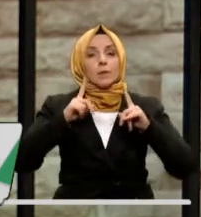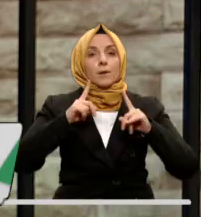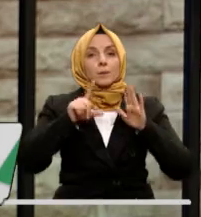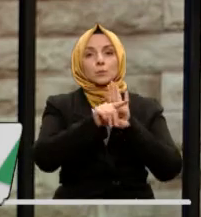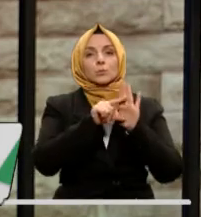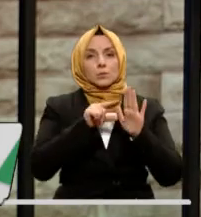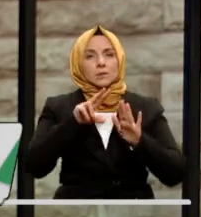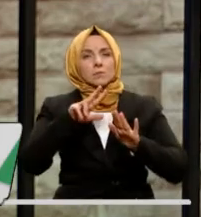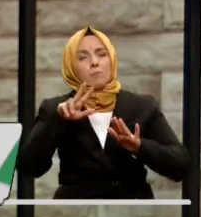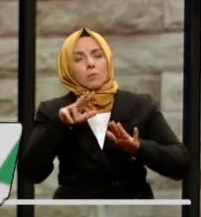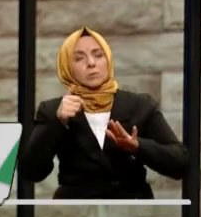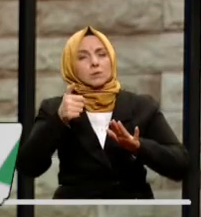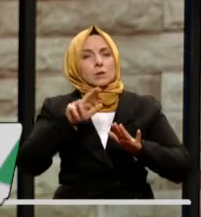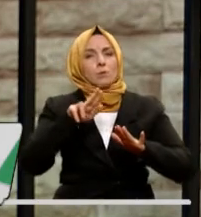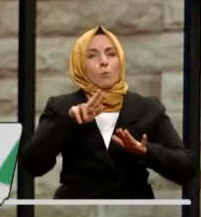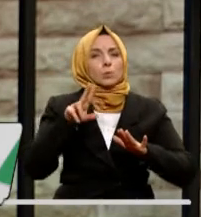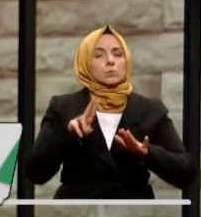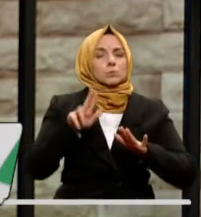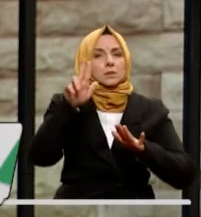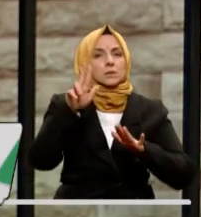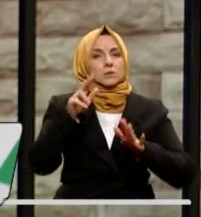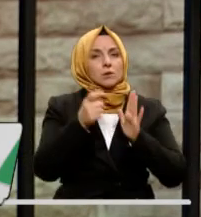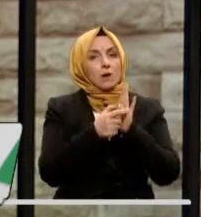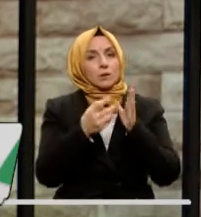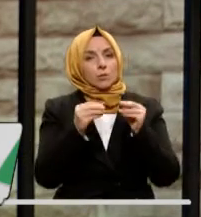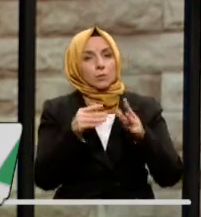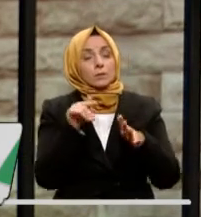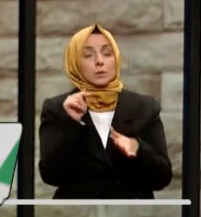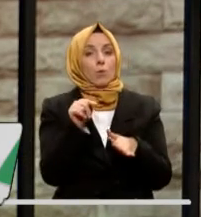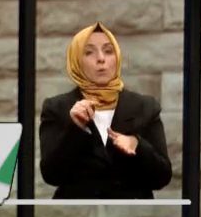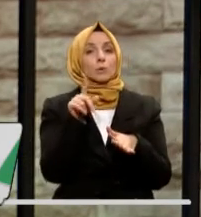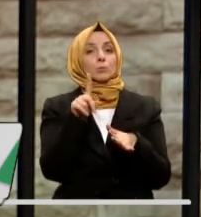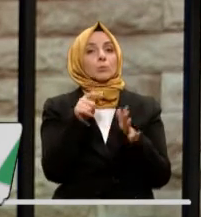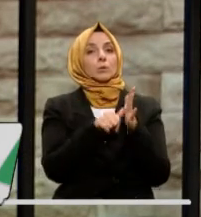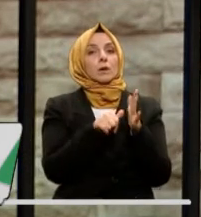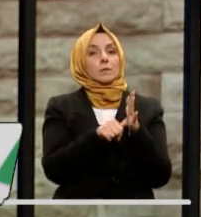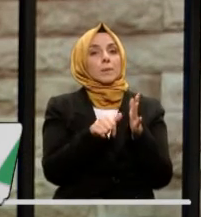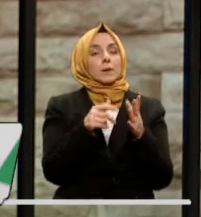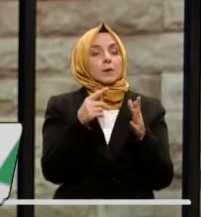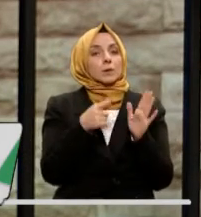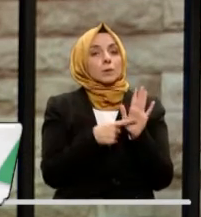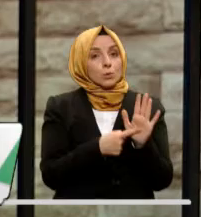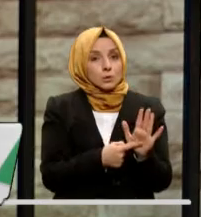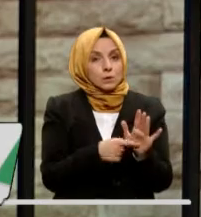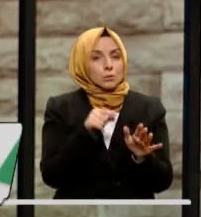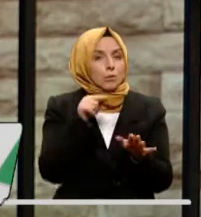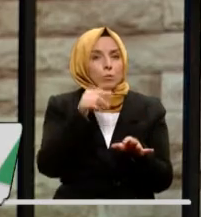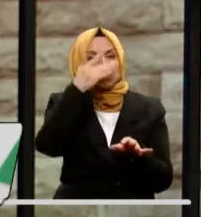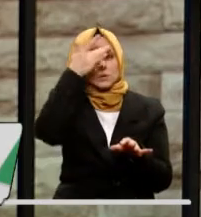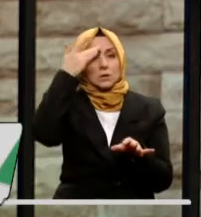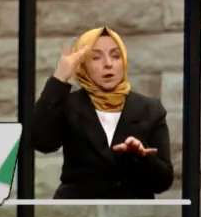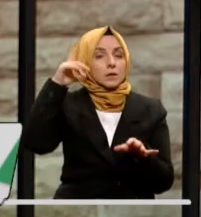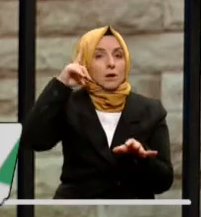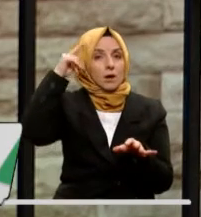Allahü Teala özellikle Bu takvime işaret ediyor işte cahiliye araplarının az önce ifade ettiğim o nesi